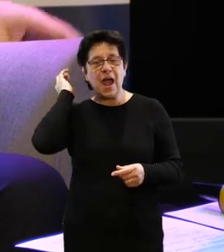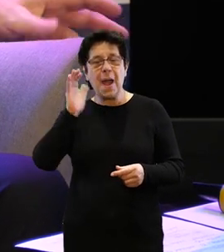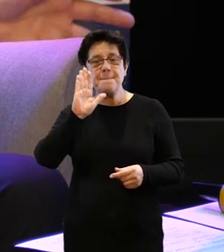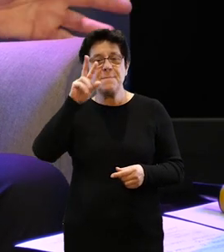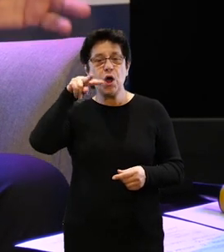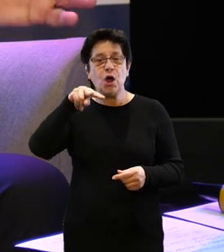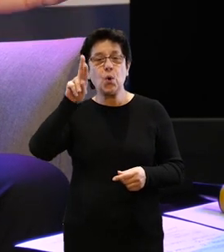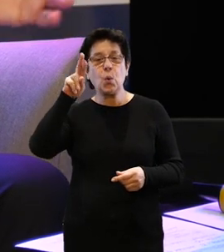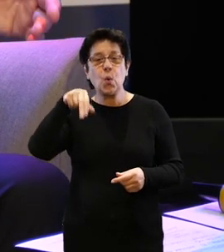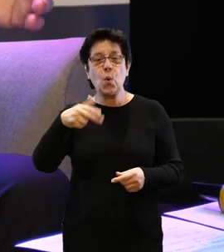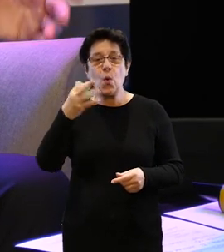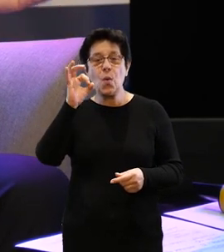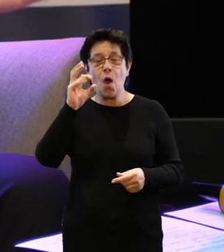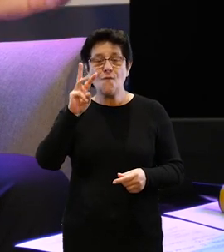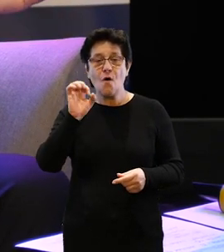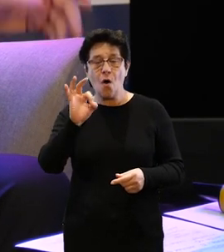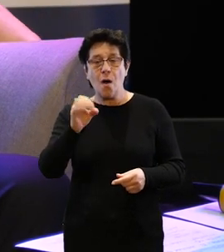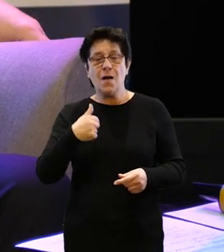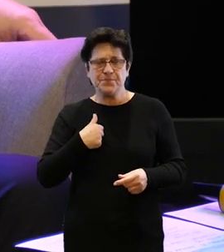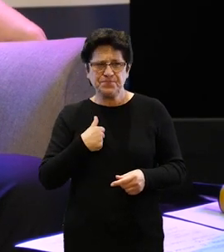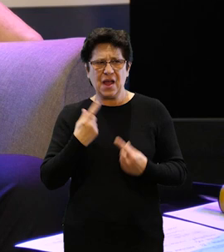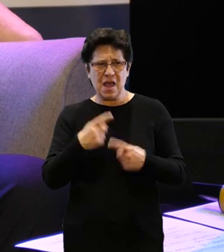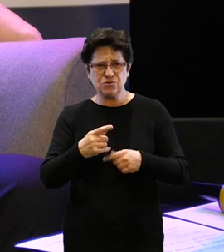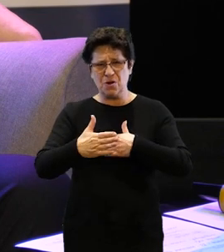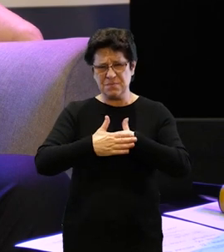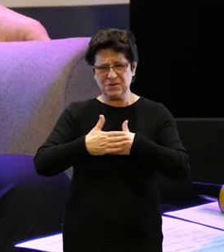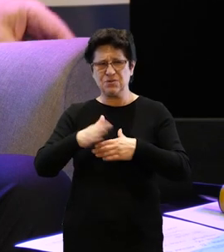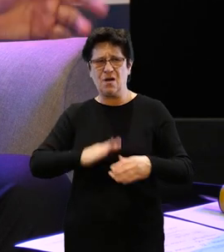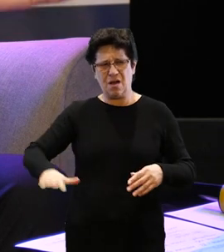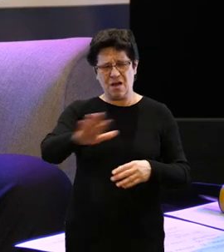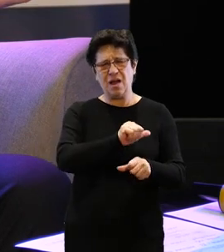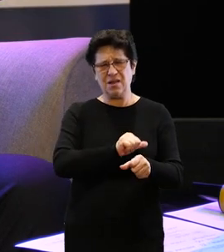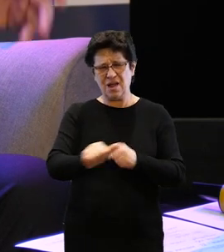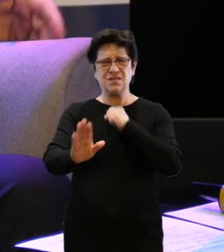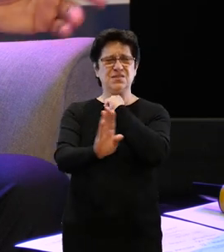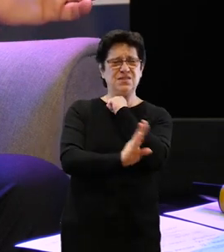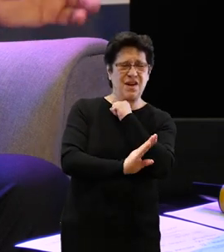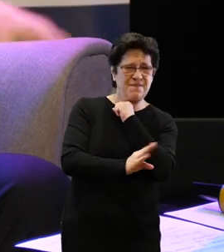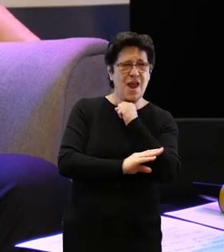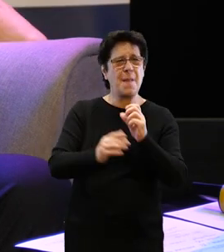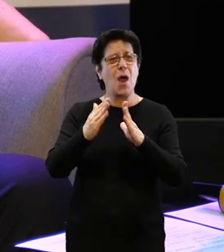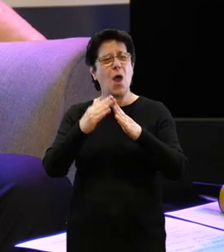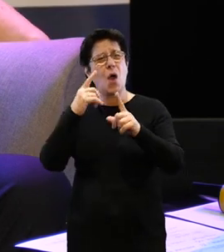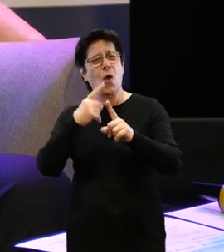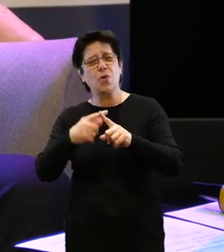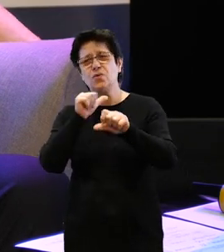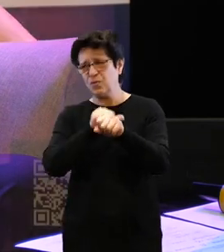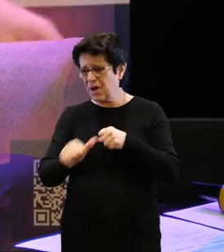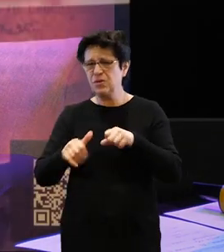uwagę mamy w okolicy Leszna parę bardzo ciekawych drewnianych kościołów możemy jechać do Świdnicy możemy jechać do